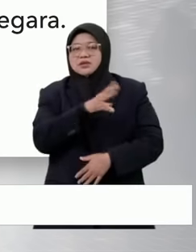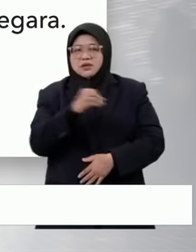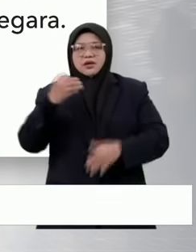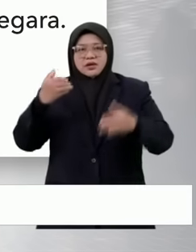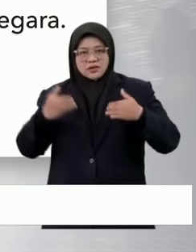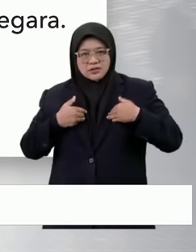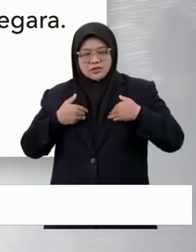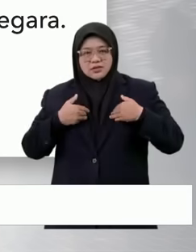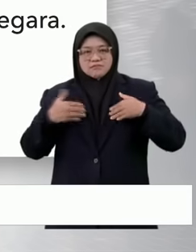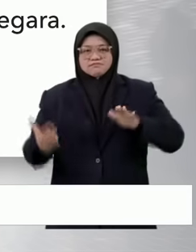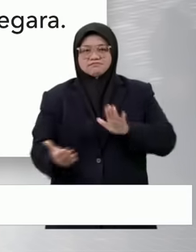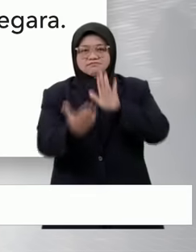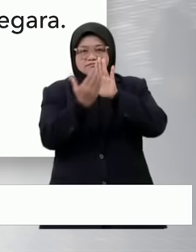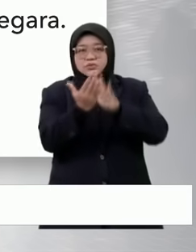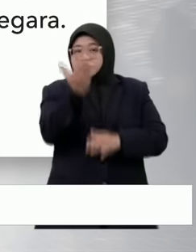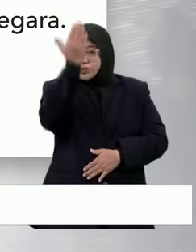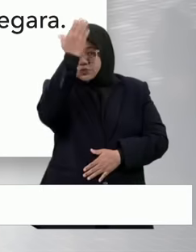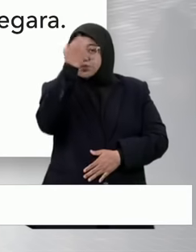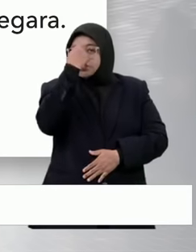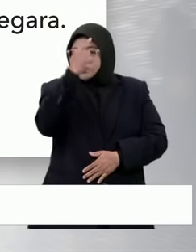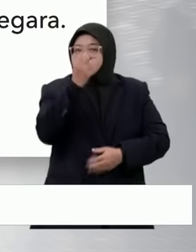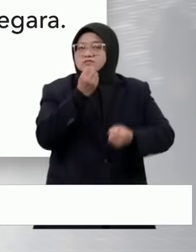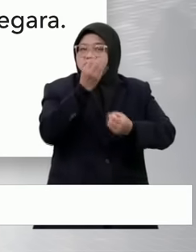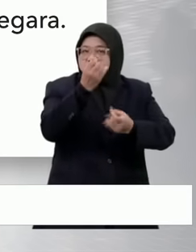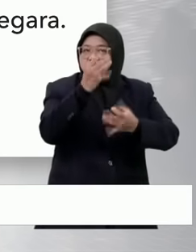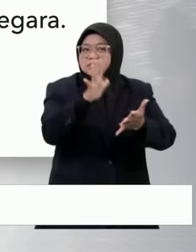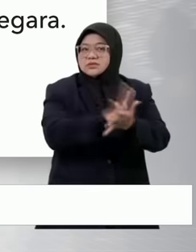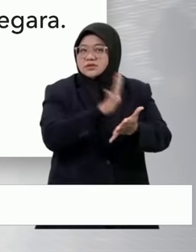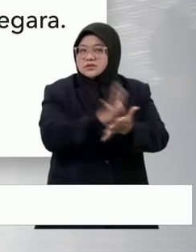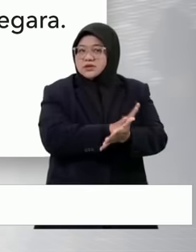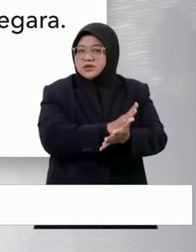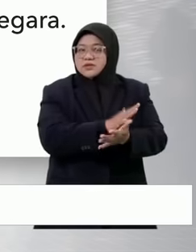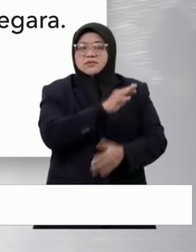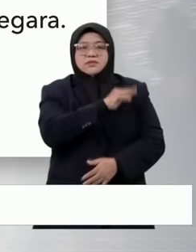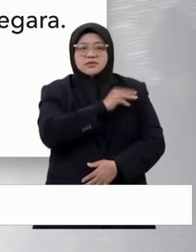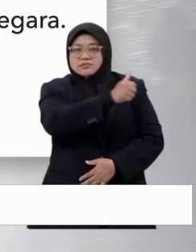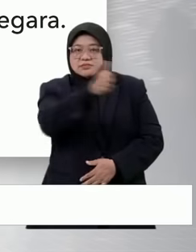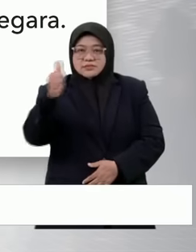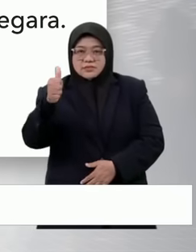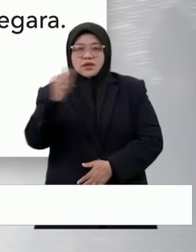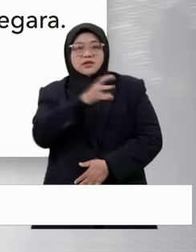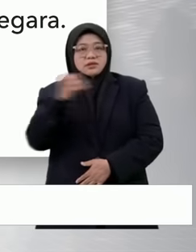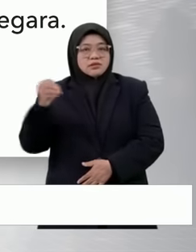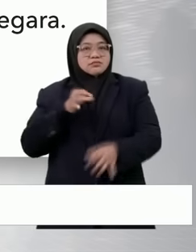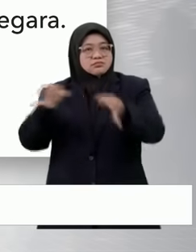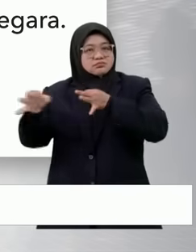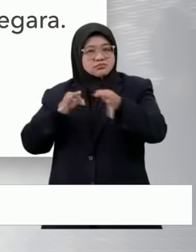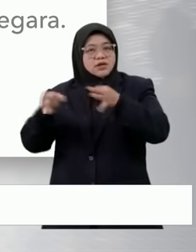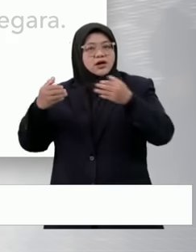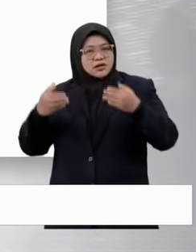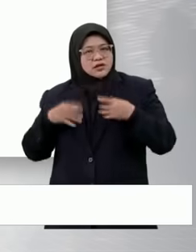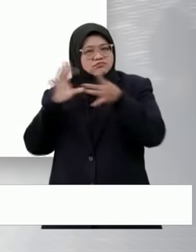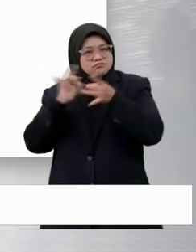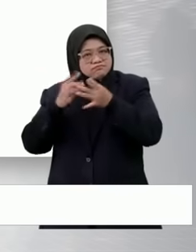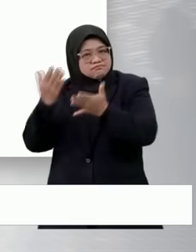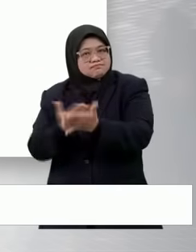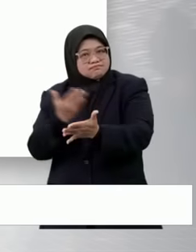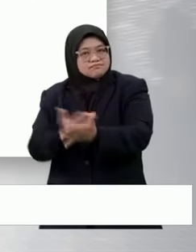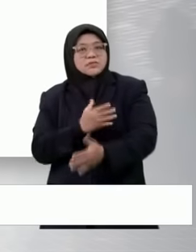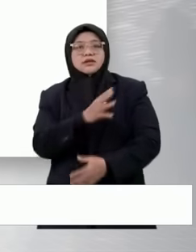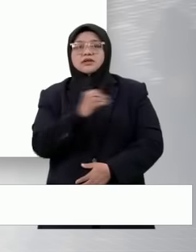alultan Abdullah bagi menyembah maklum urusan kertas-kertas kabinet Rabu dan turut mengulas beberapa perkembangan semasa